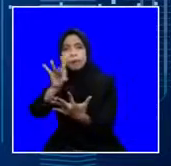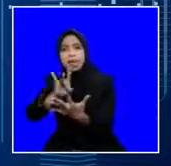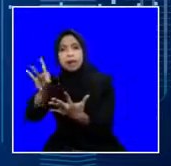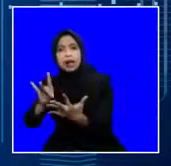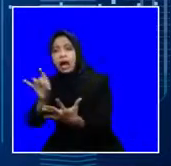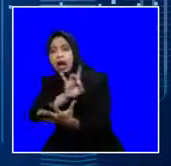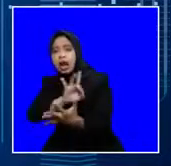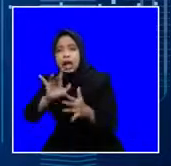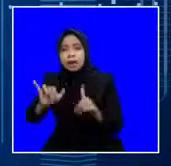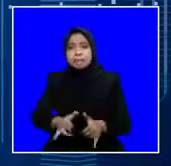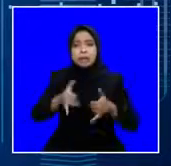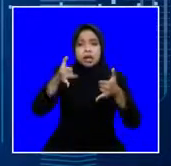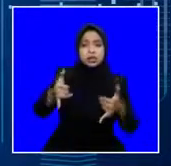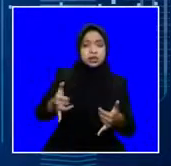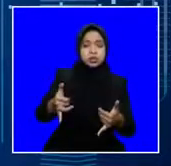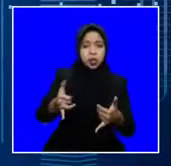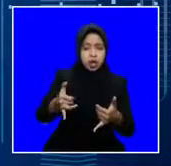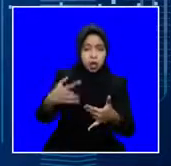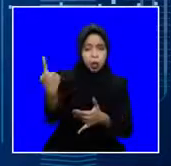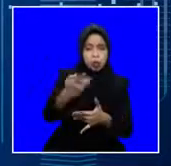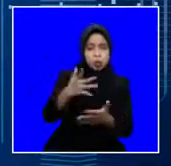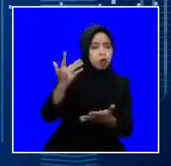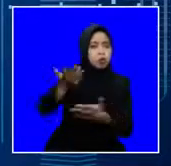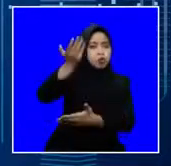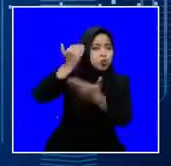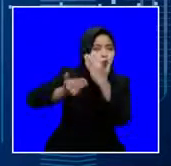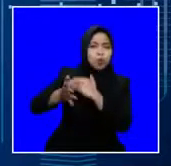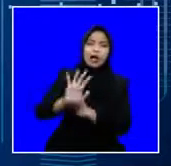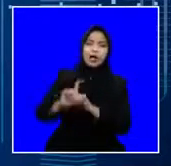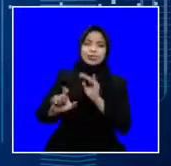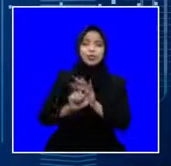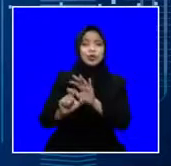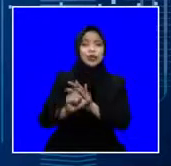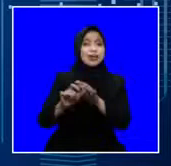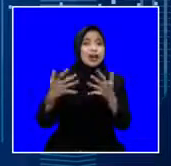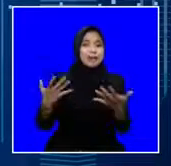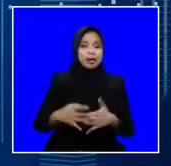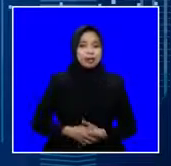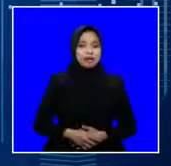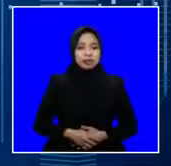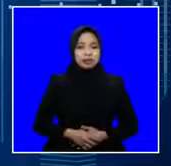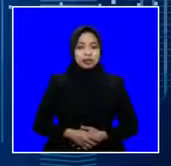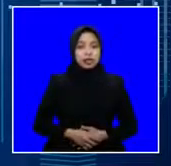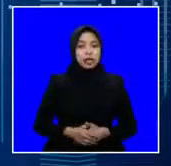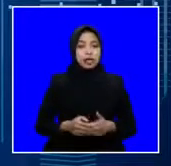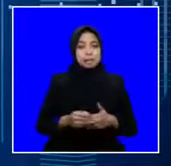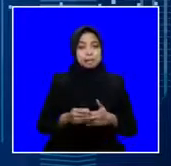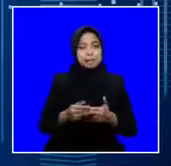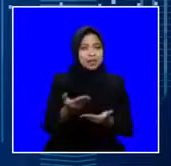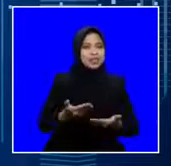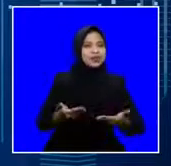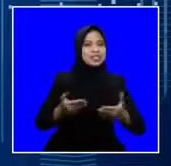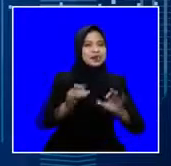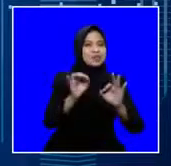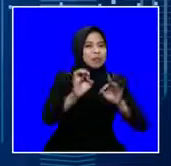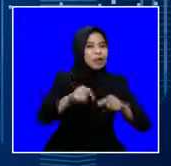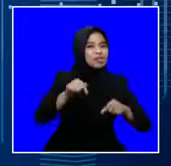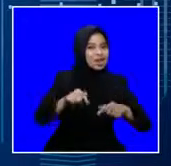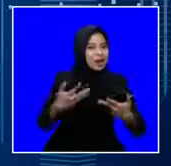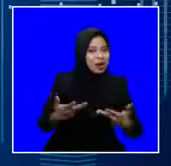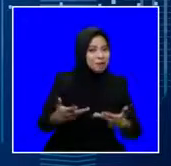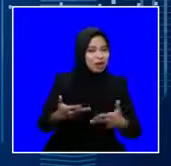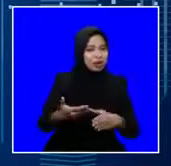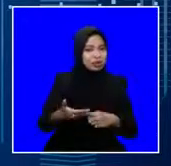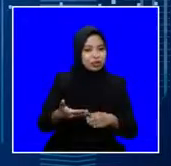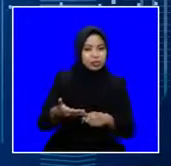beasiswa yang tidak konvensional atau tradisional. Seperti contohnya, tren pendidikan sekarang adalah yang bergerak dari yang tadinya